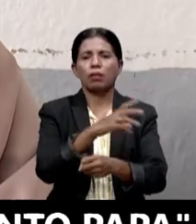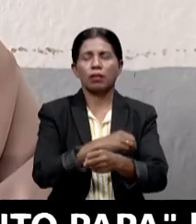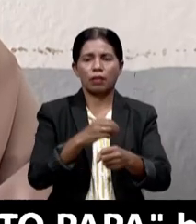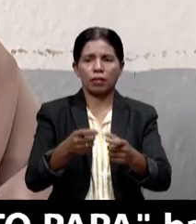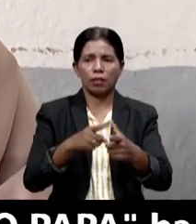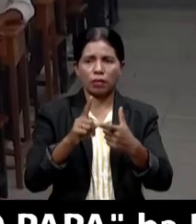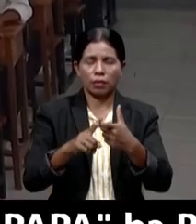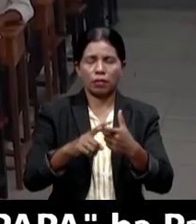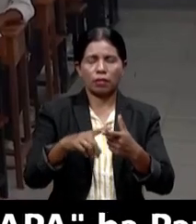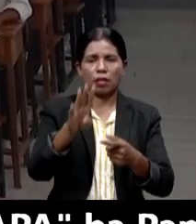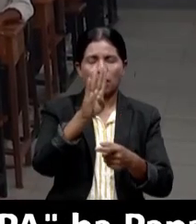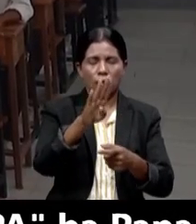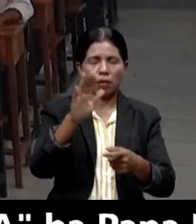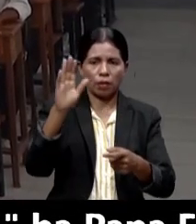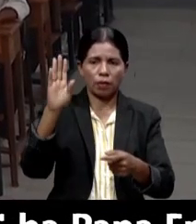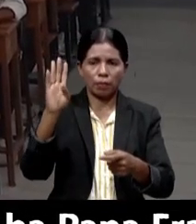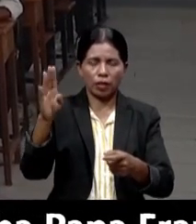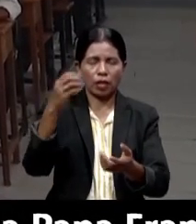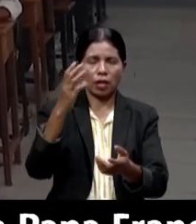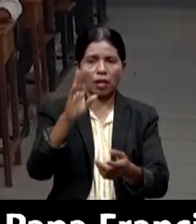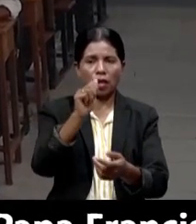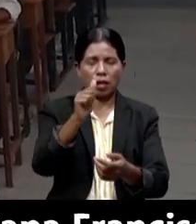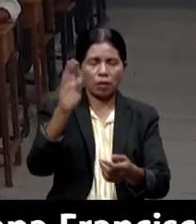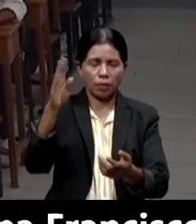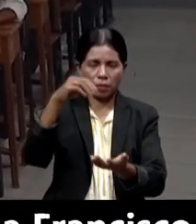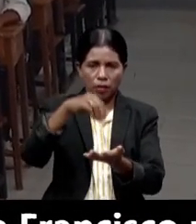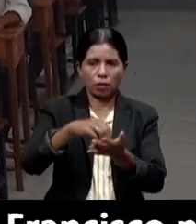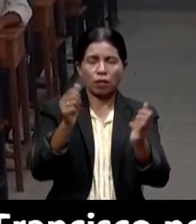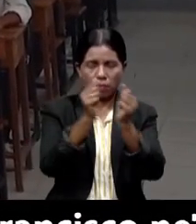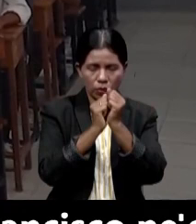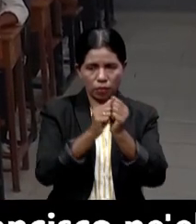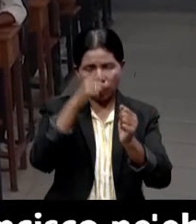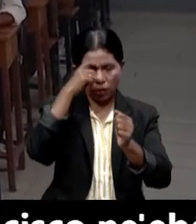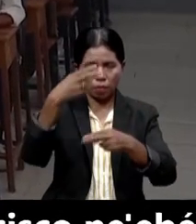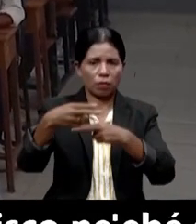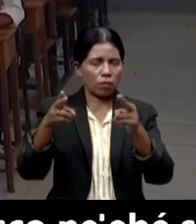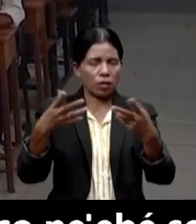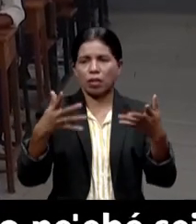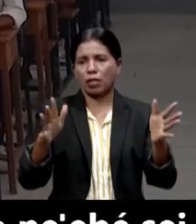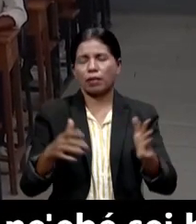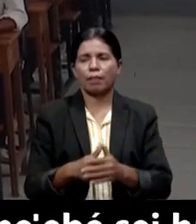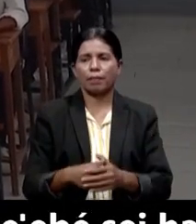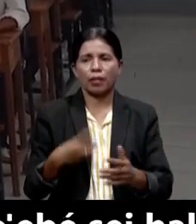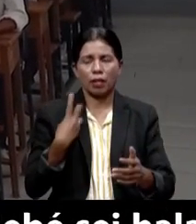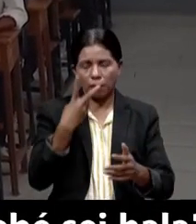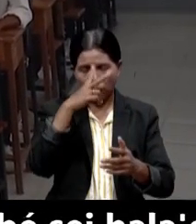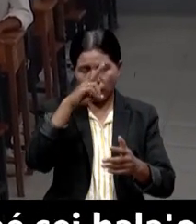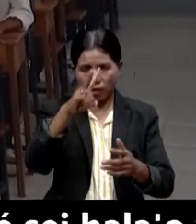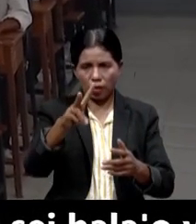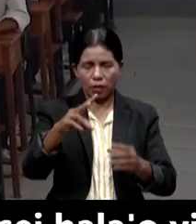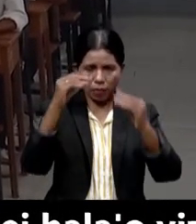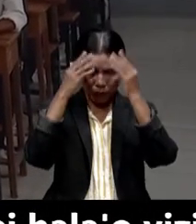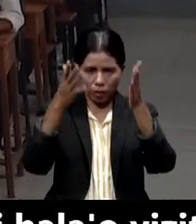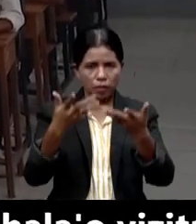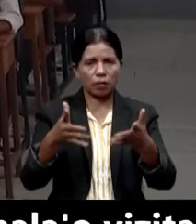tur ma hobe ami jung tamu tur tamba ami kala de aula lato de ami bali sirinya ami hanu ba di busira ba iha de sim anu ho de